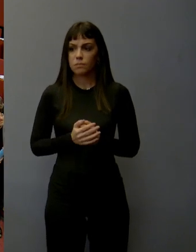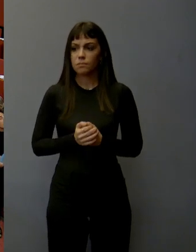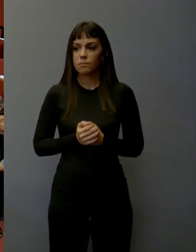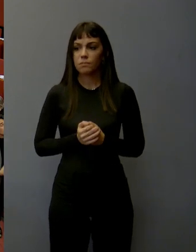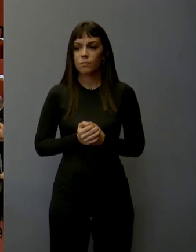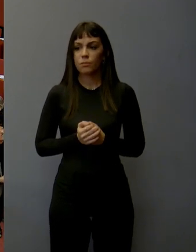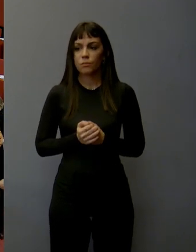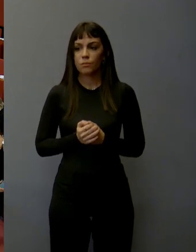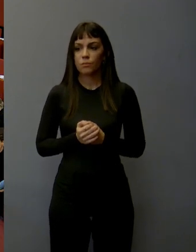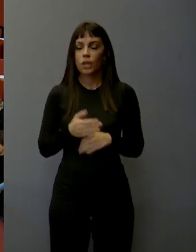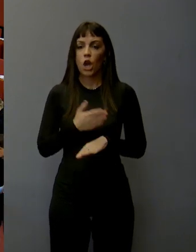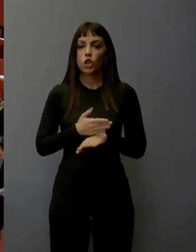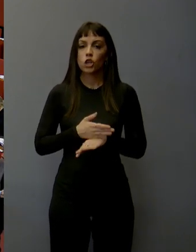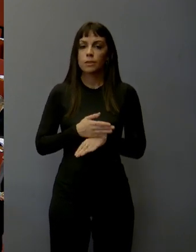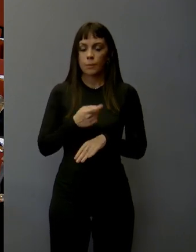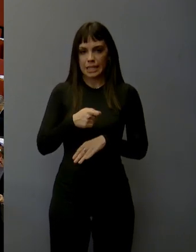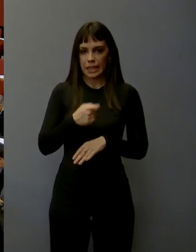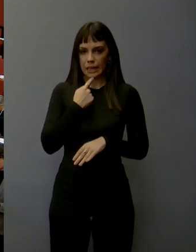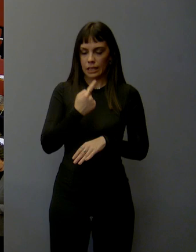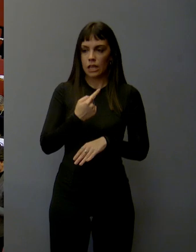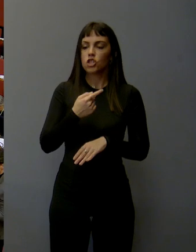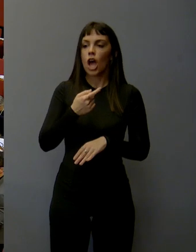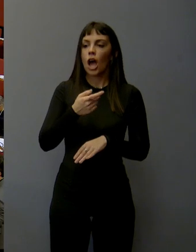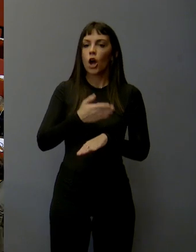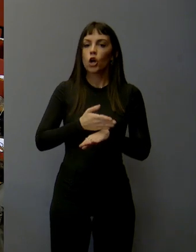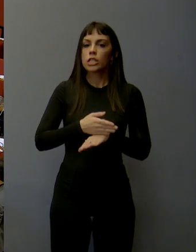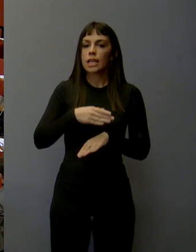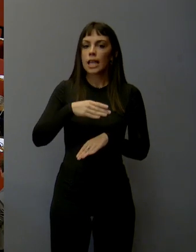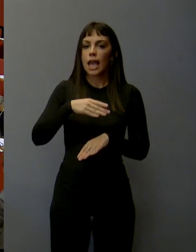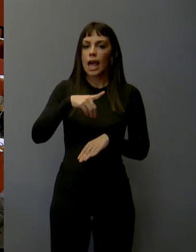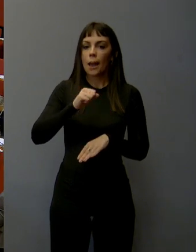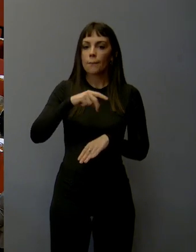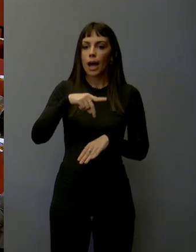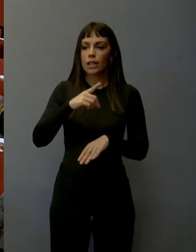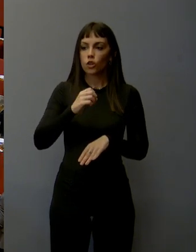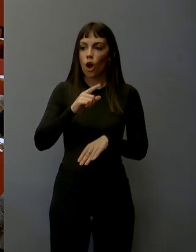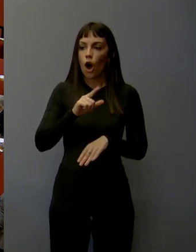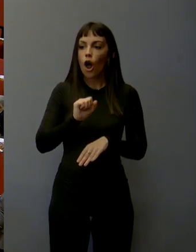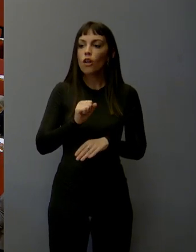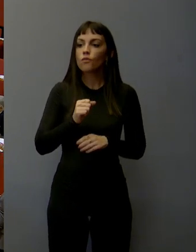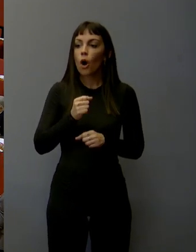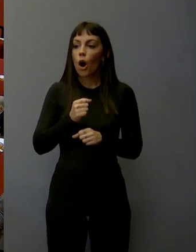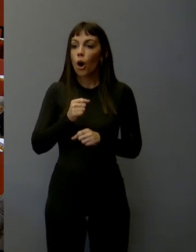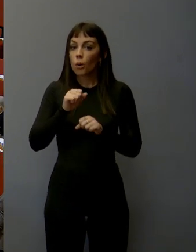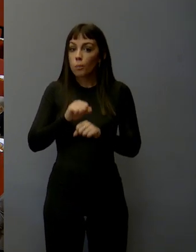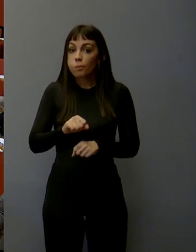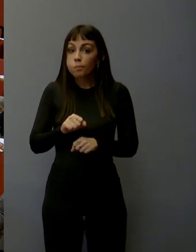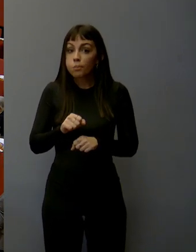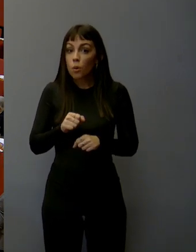consigliere Pandolfo può permettere al consigliere Cavour Ecco allora prego